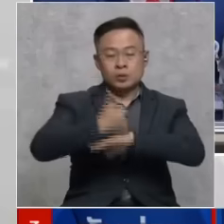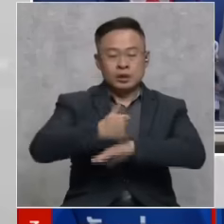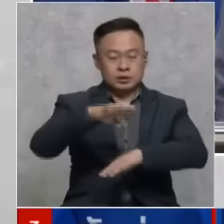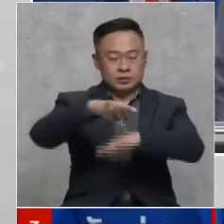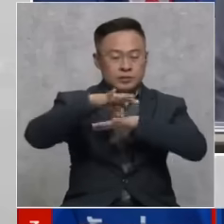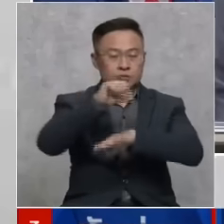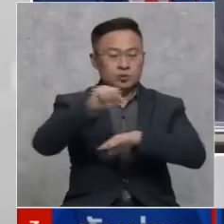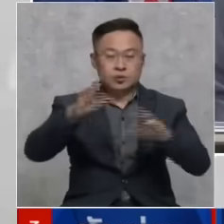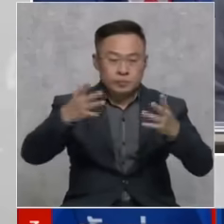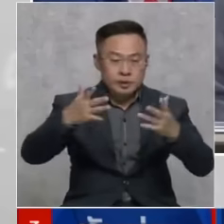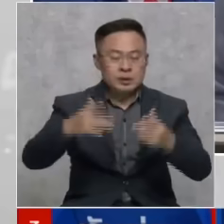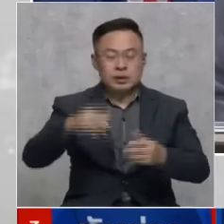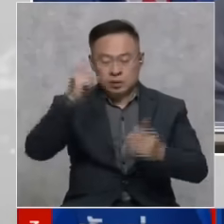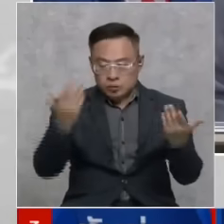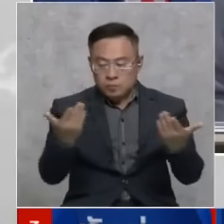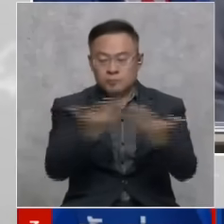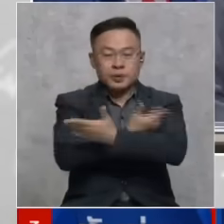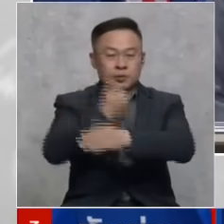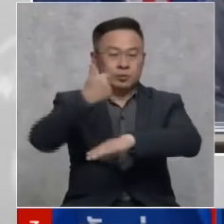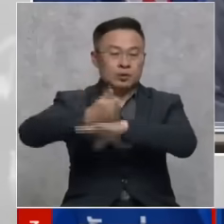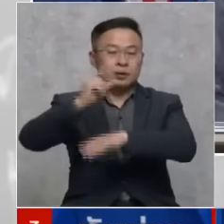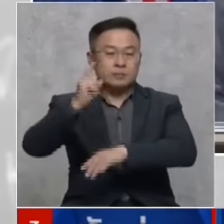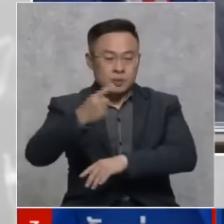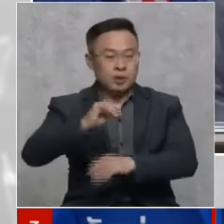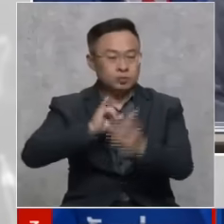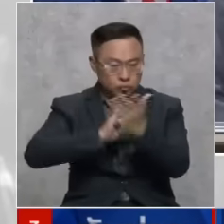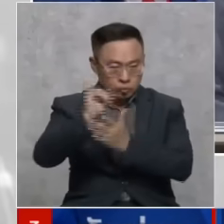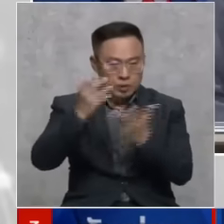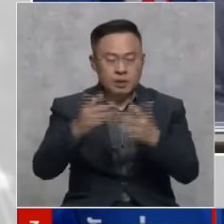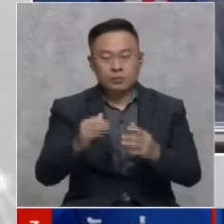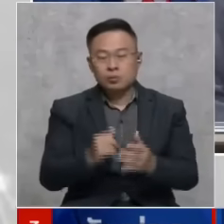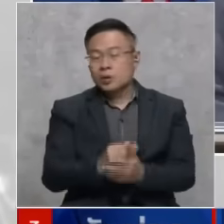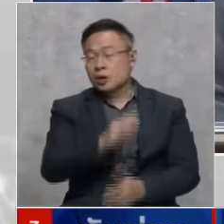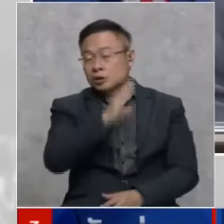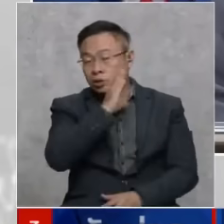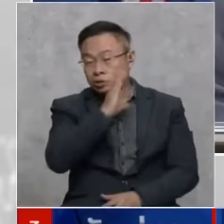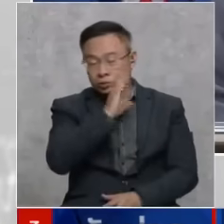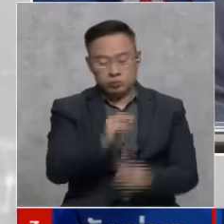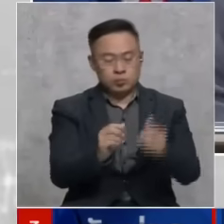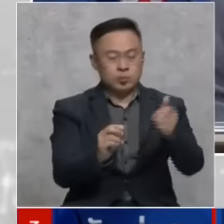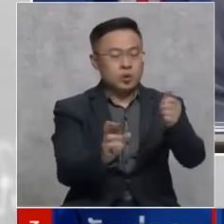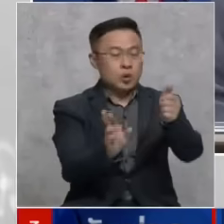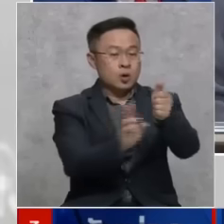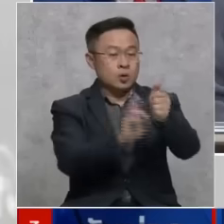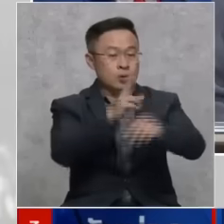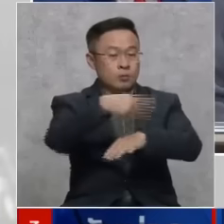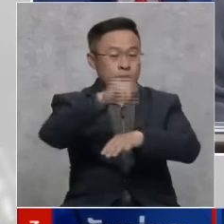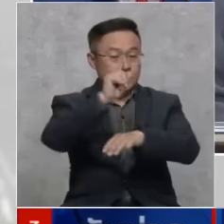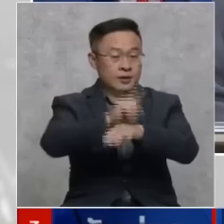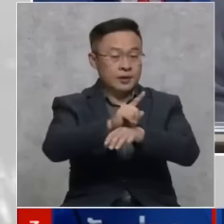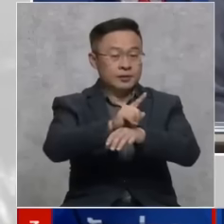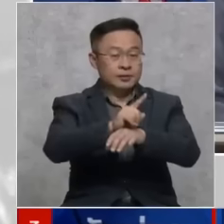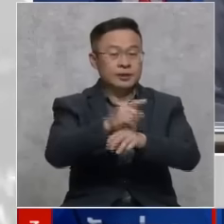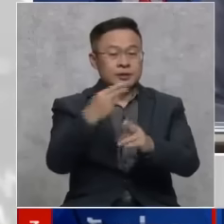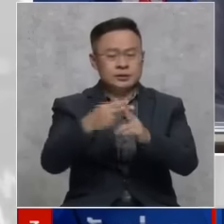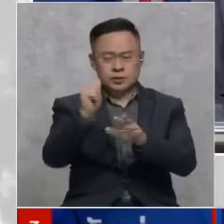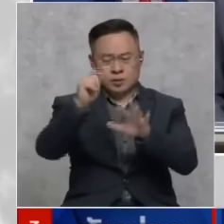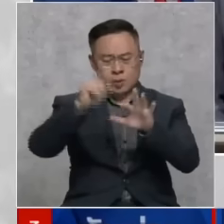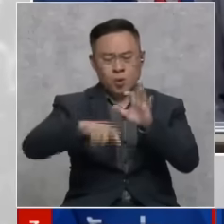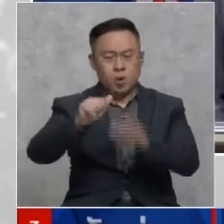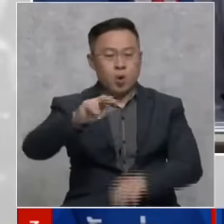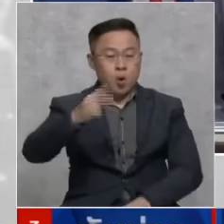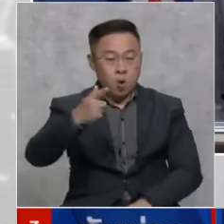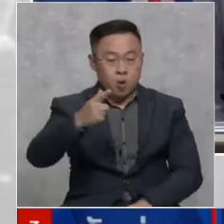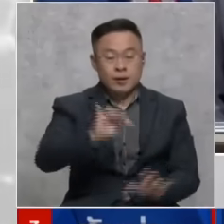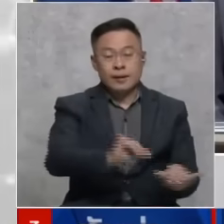นักข่าวถามย้ำอีกคุณผู้ชมหากหมออ๋องสุดท้ายเนี่ยย้ายมาสังกัดพรรคเป็นธรรมพร้อมรับใช่หรือไม่คุณกนวีบ